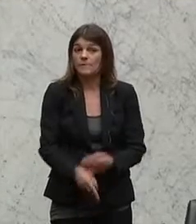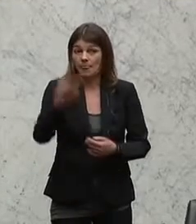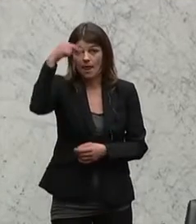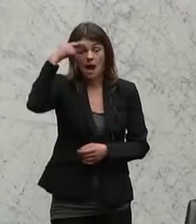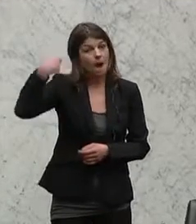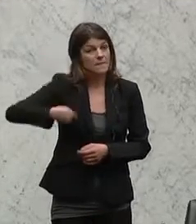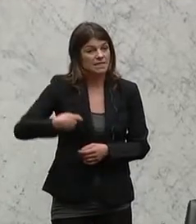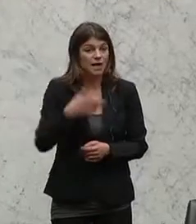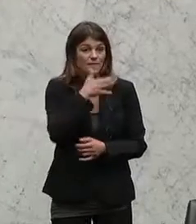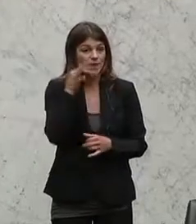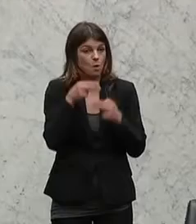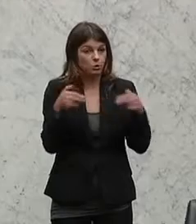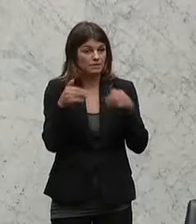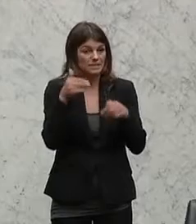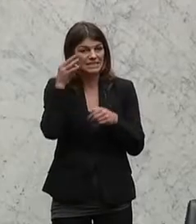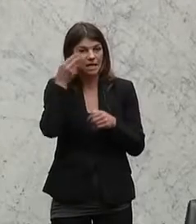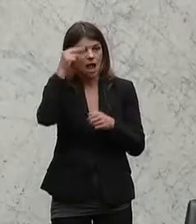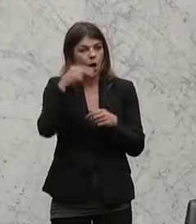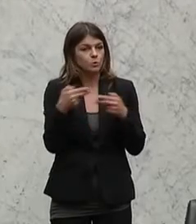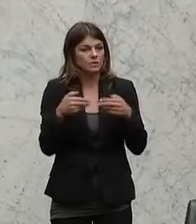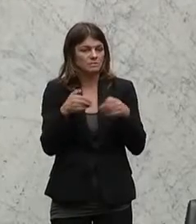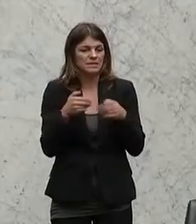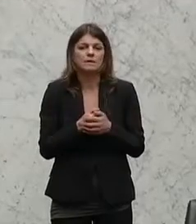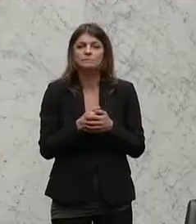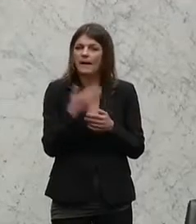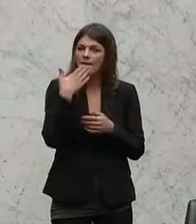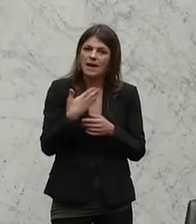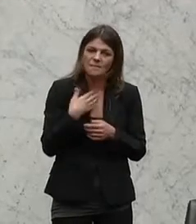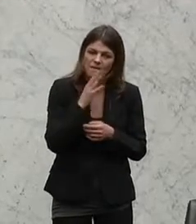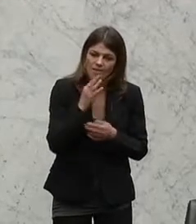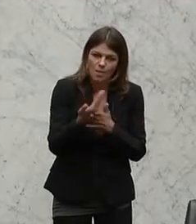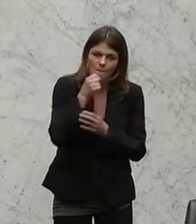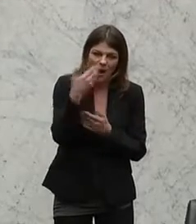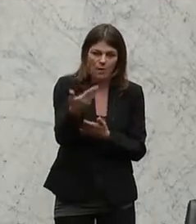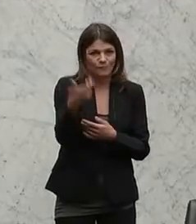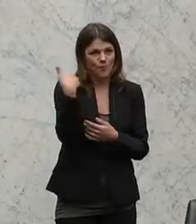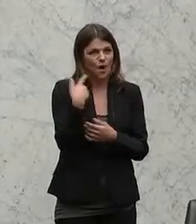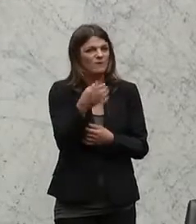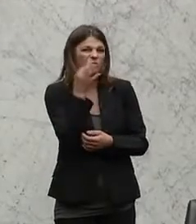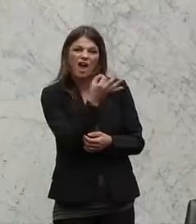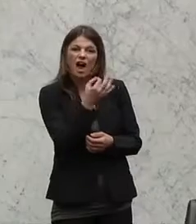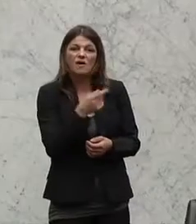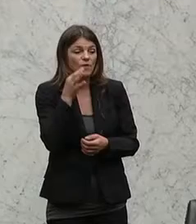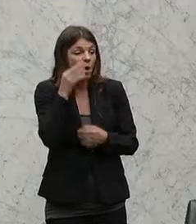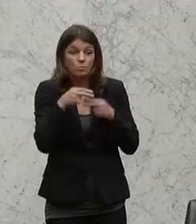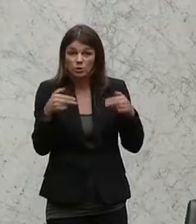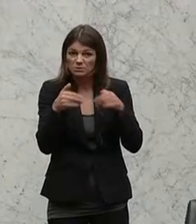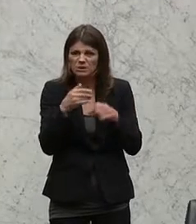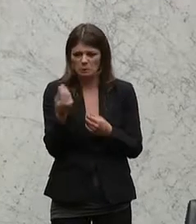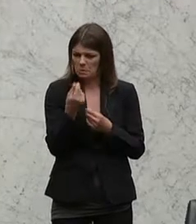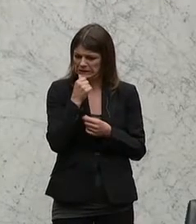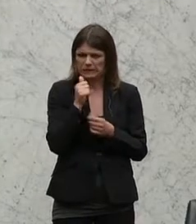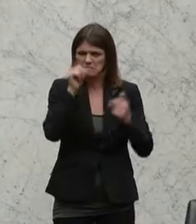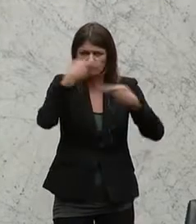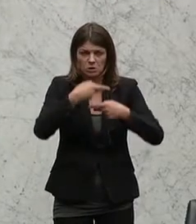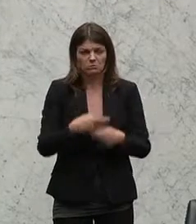Herr Präsident, Frau Bundesministerin, Herr Bundesminister, lieber Werner Neubauer, du hast ja vorhin die Frau Bundesministerin gefragt, dass wir gestern nicht zugestimmt